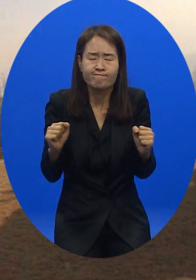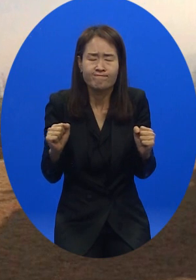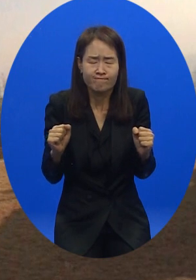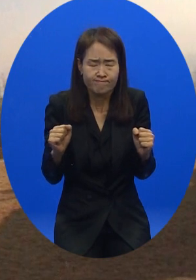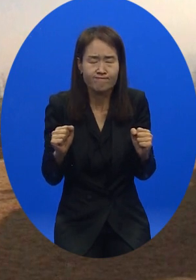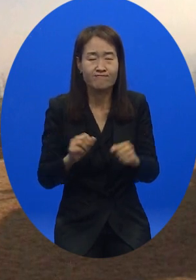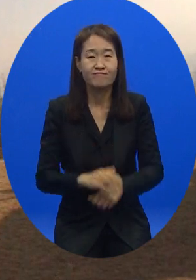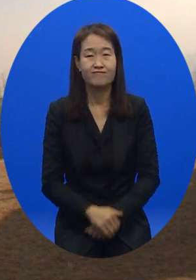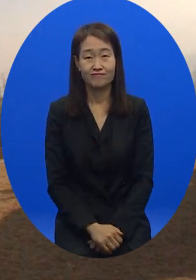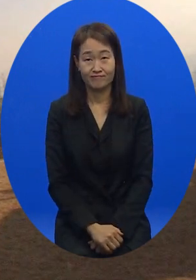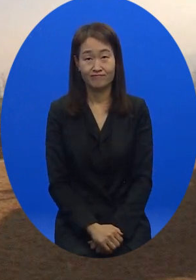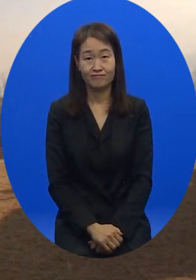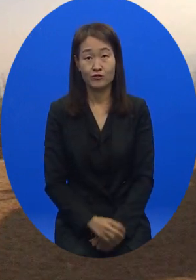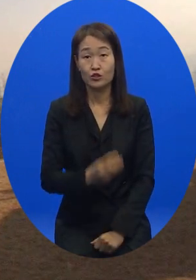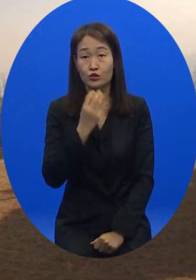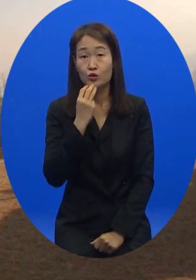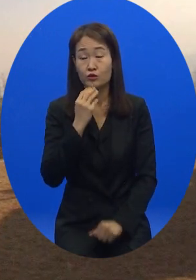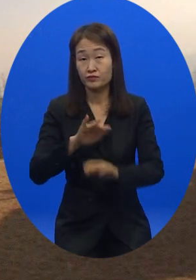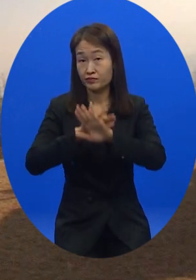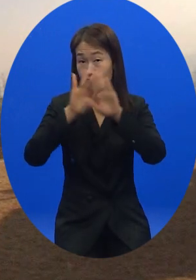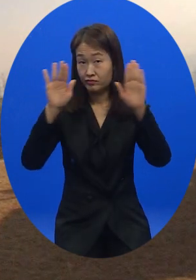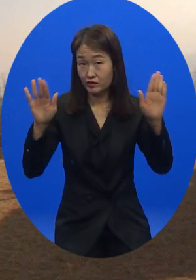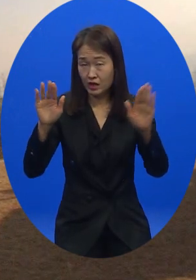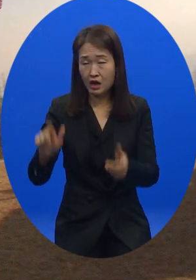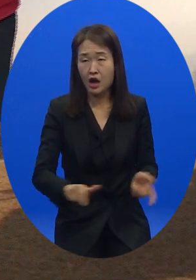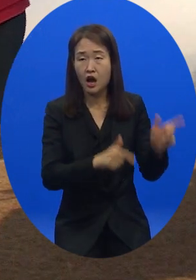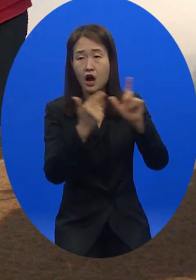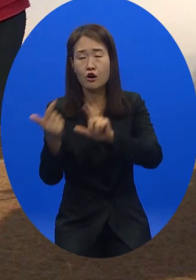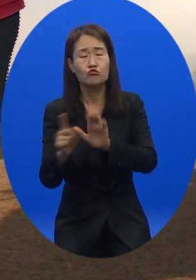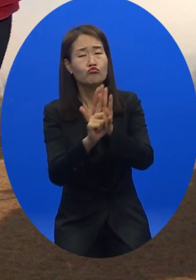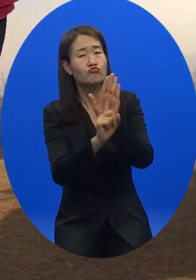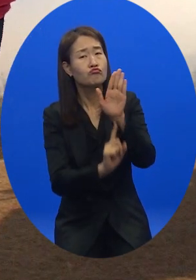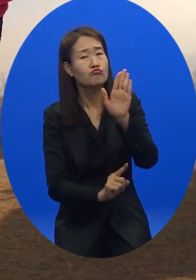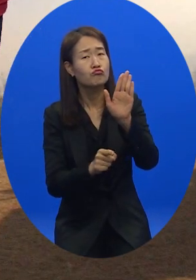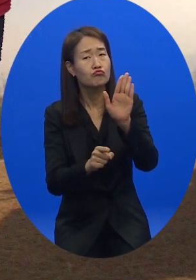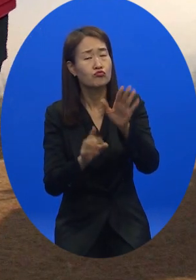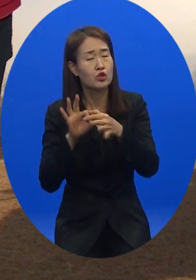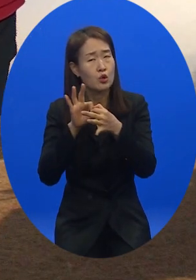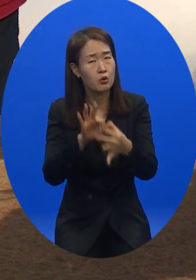한파가 이어지겠습니다. 서울은 낮에도 종일 영하권에